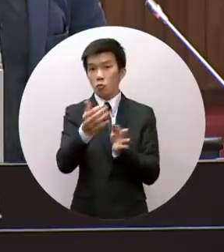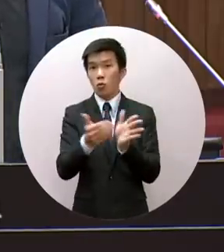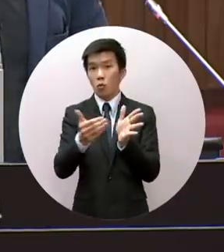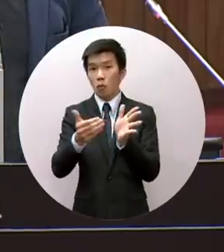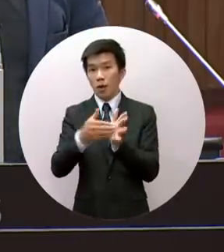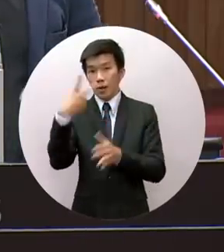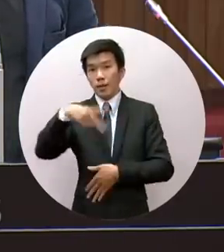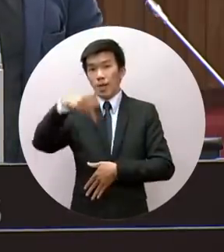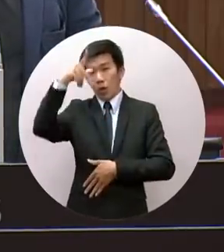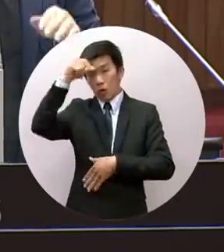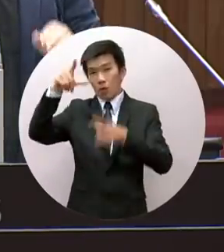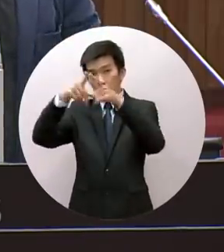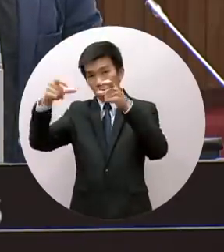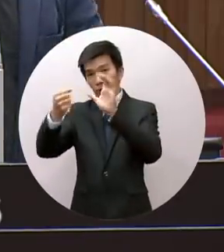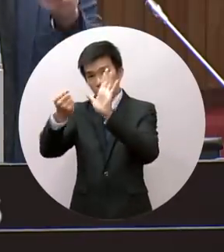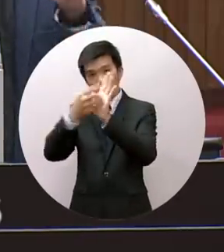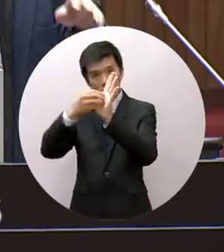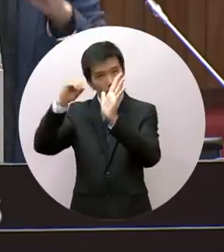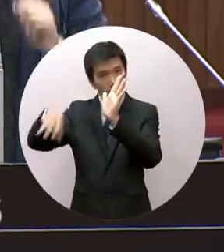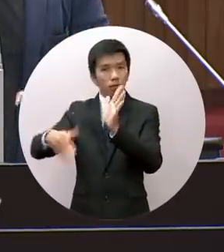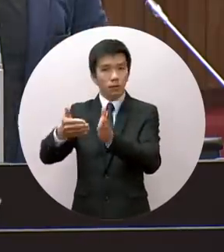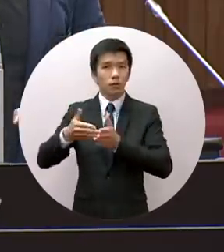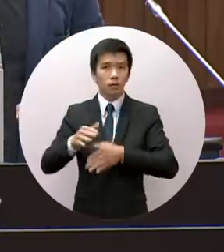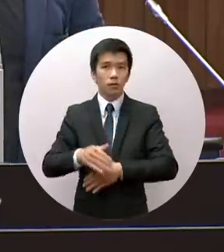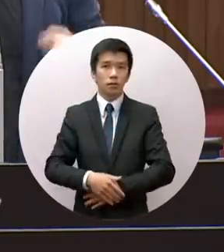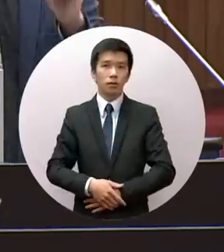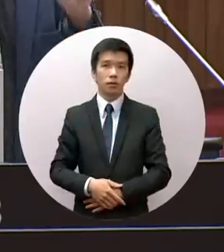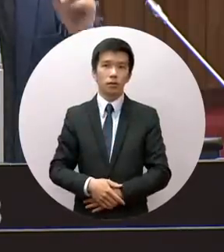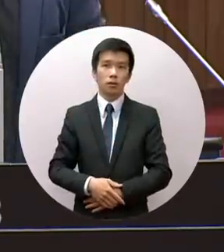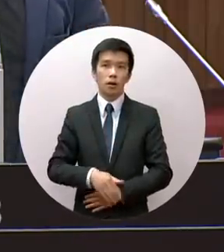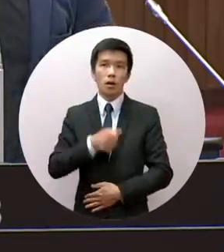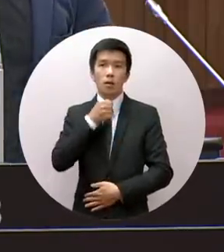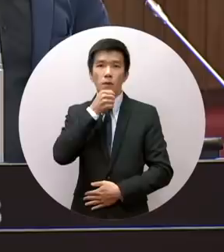要撤，不然的话。